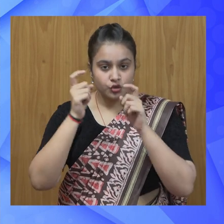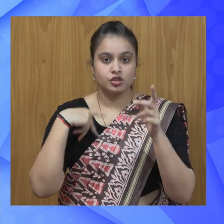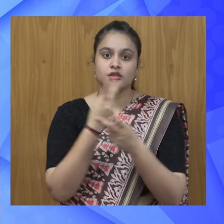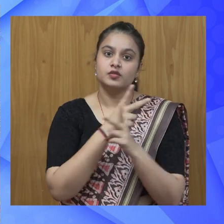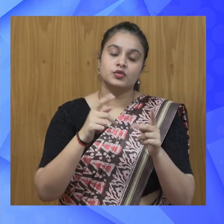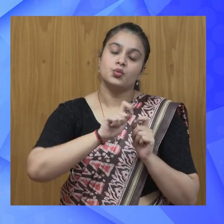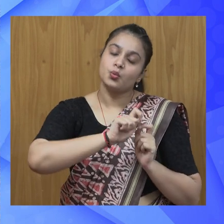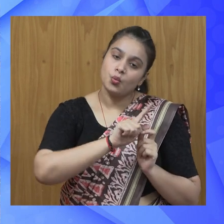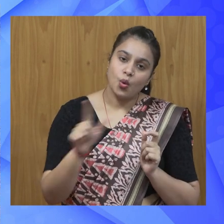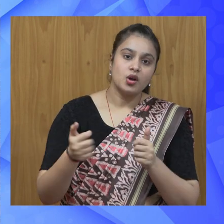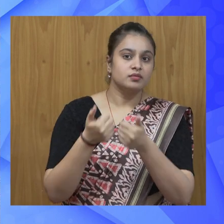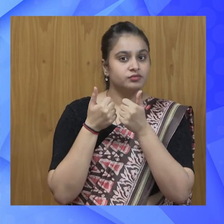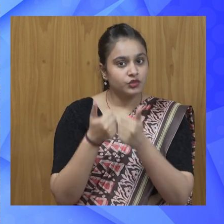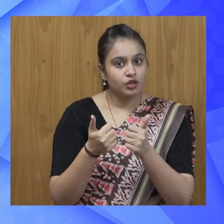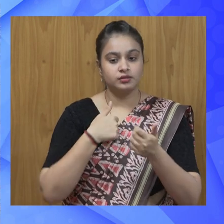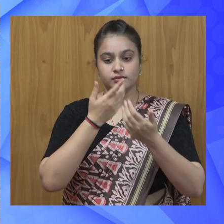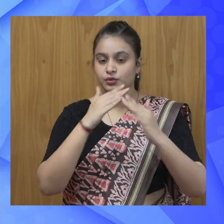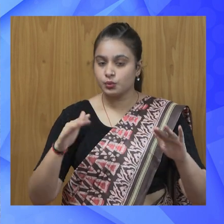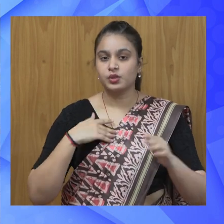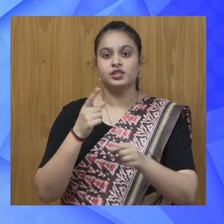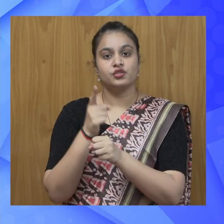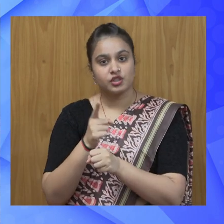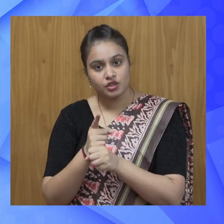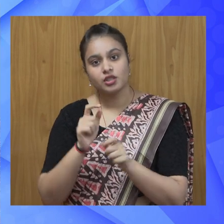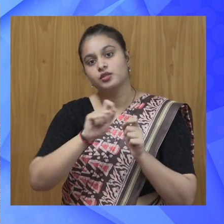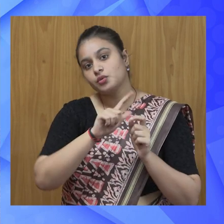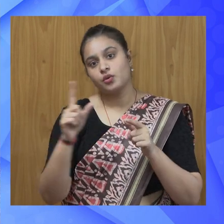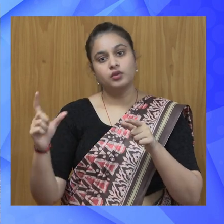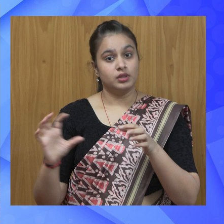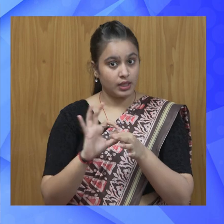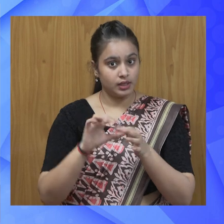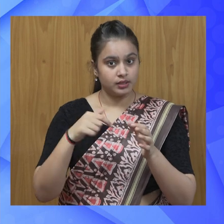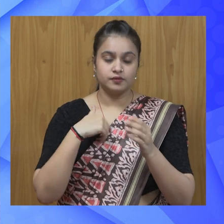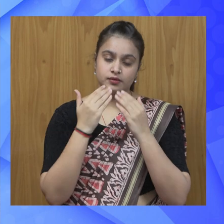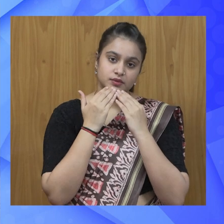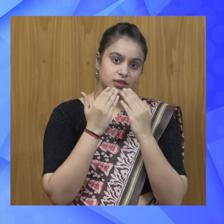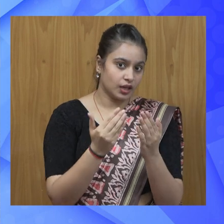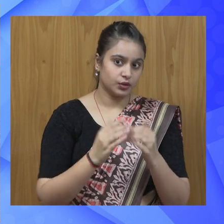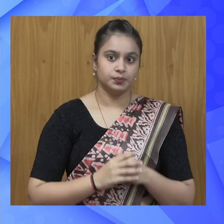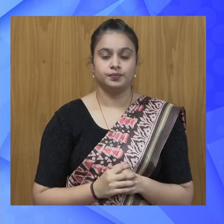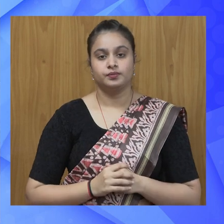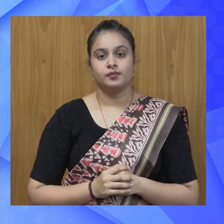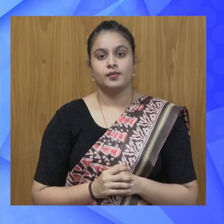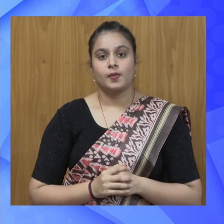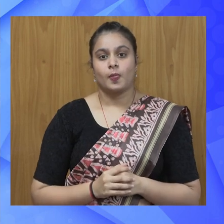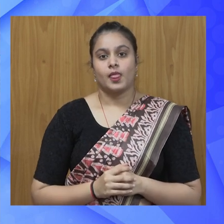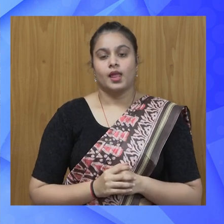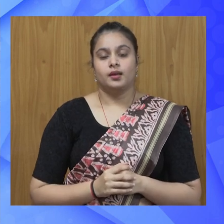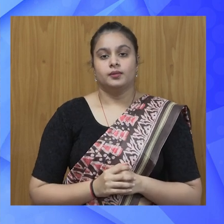ka, teachers ka, jo bhi sab jude hain, un sabko mera bahut bahut dhanyawad. मैं आपको आज